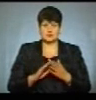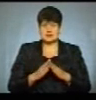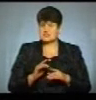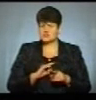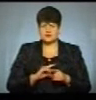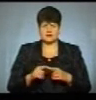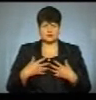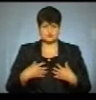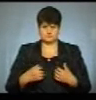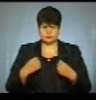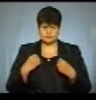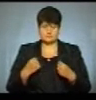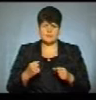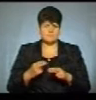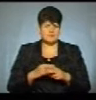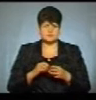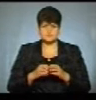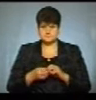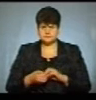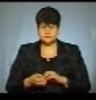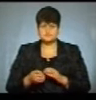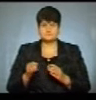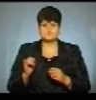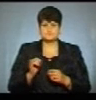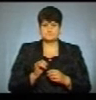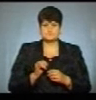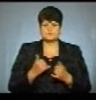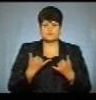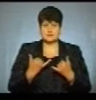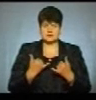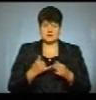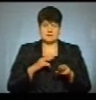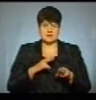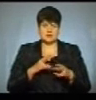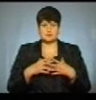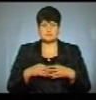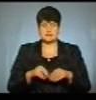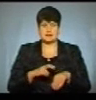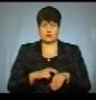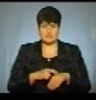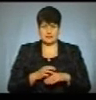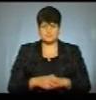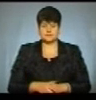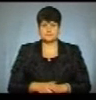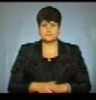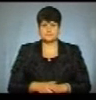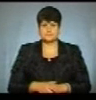швидко видужав, без ускладнень, і зараз він під наглядом сімейного лікаря.